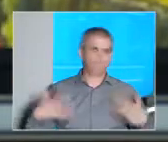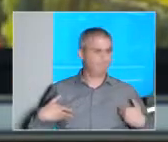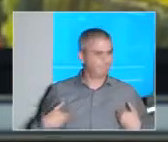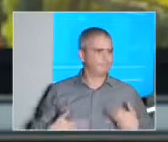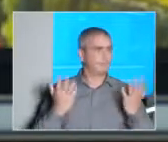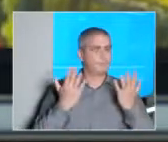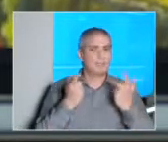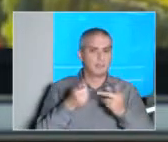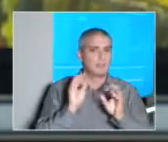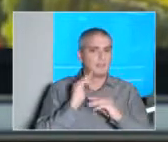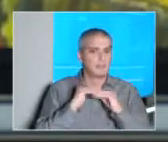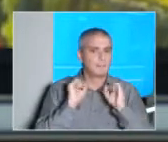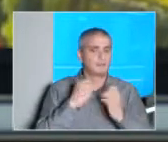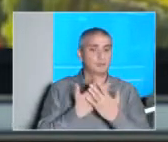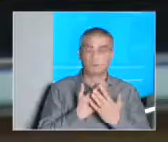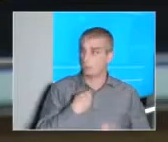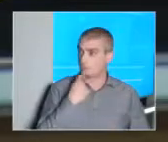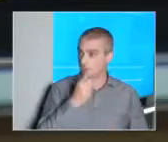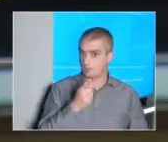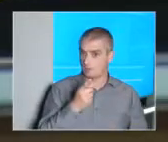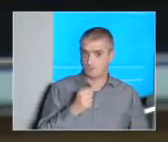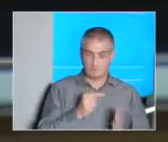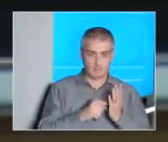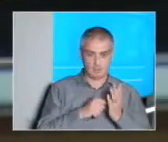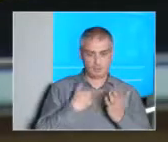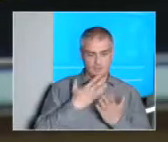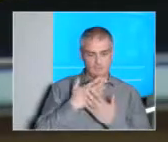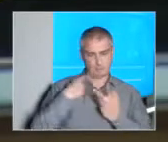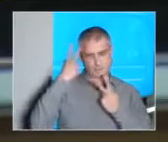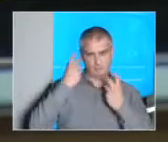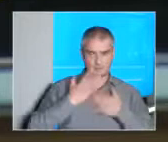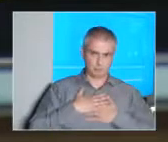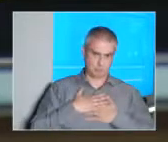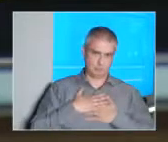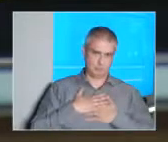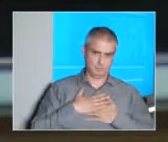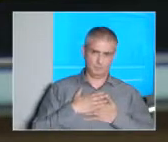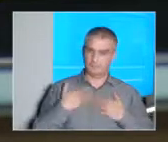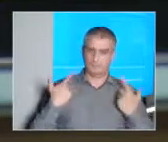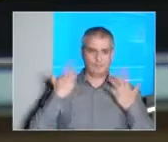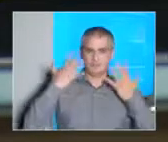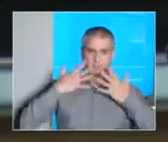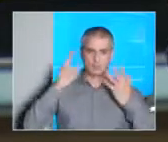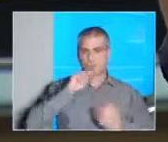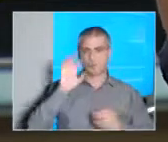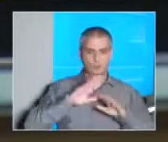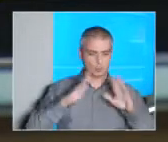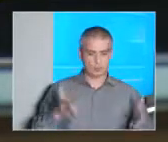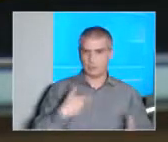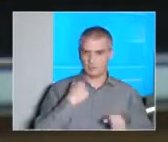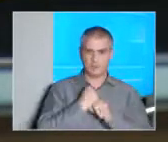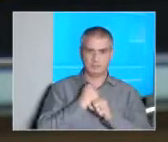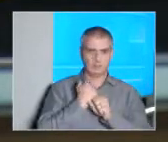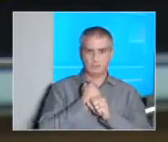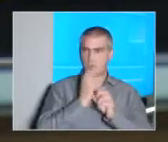הלב, כמה מזה מבוסס עובדות? אני אגיד לך, אתה יודע, אני מאחר ואני למות קרבות אנוכי. היה לי הקרב הגדול שהיה לי, זה היה נושא של דוכנים, עשיתי פה